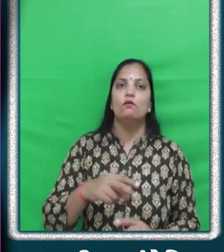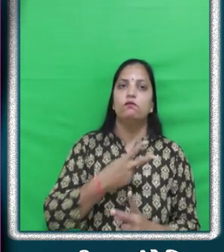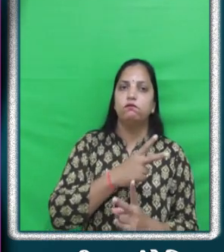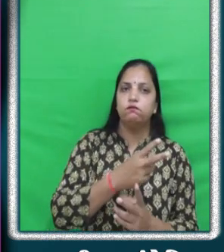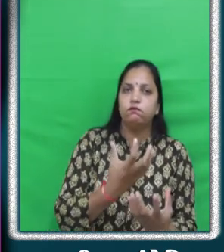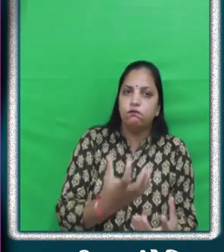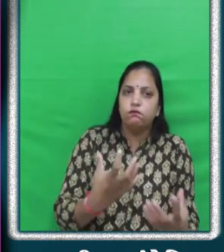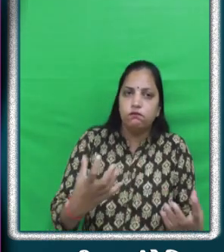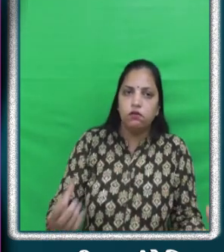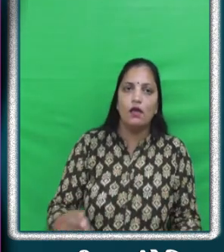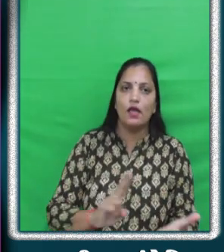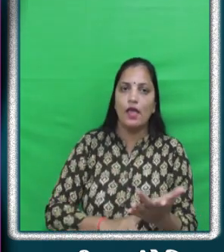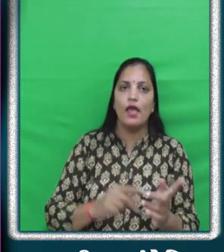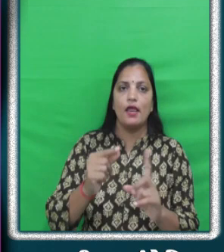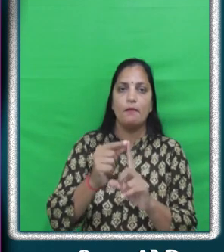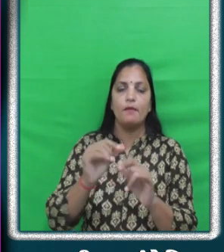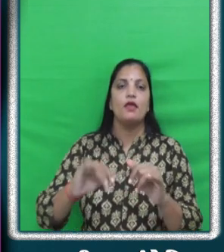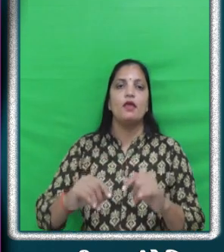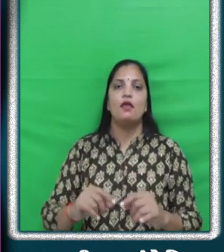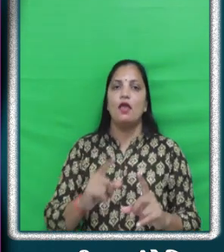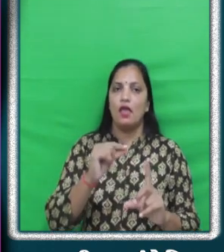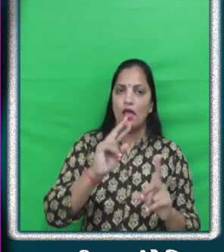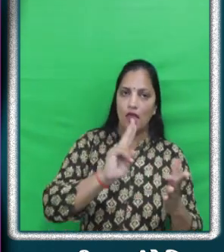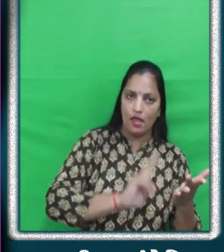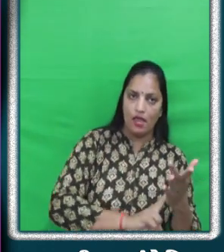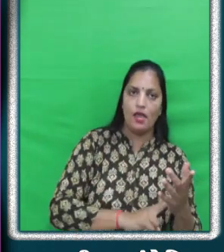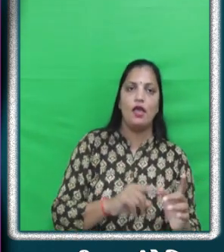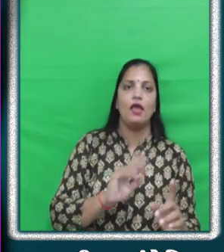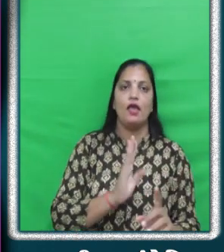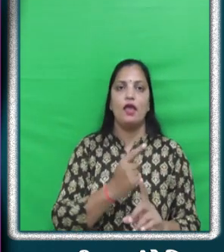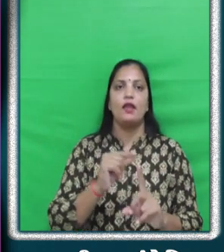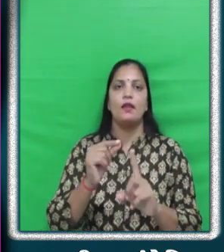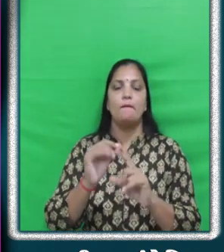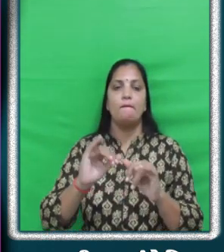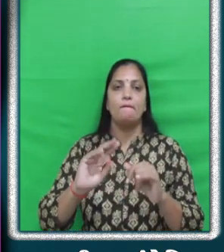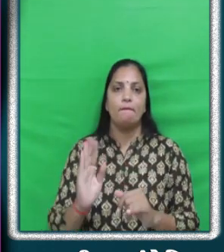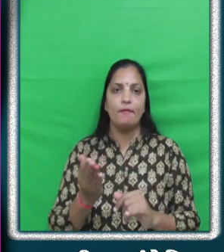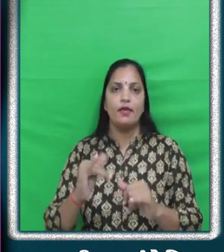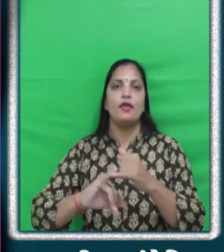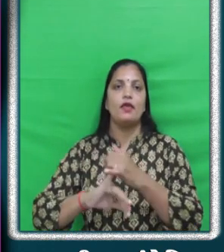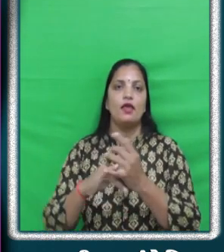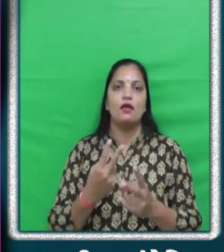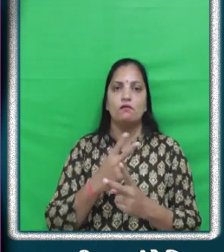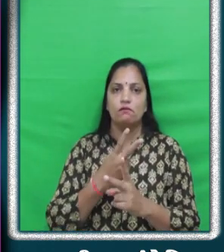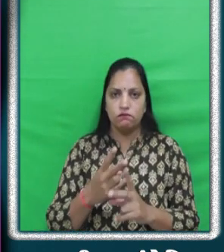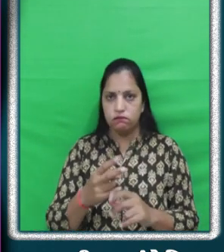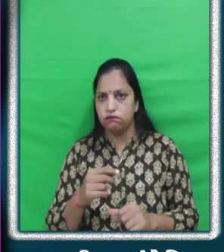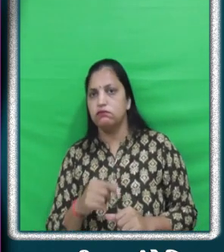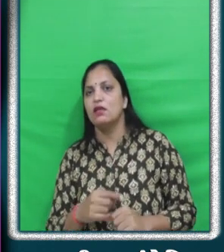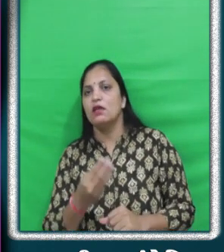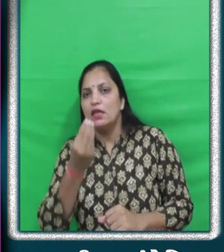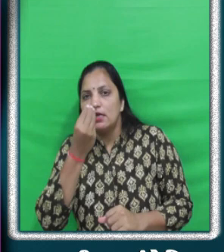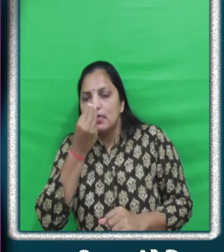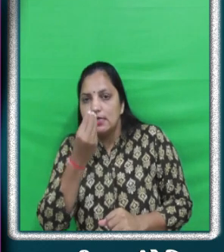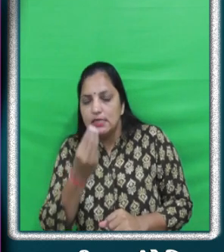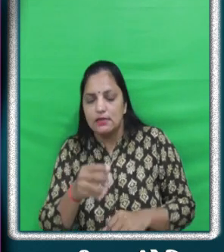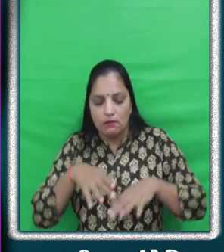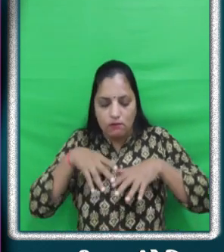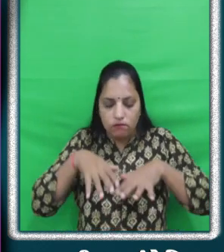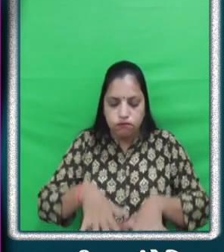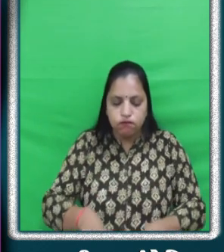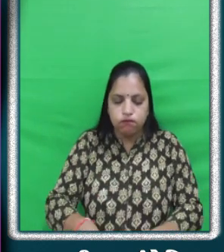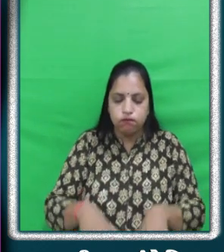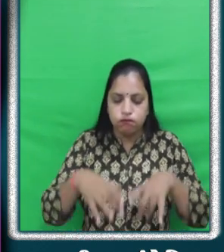ક્ષાર દ્રવ્યો, નાઇટ્રોજન, ફોસ્ફરસ અને સલ્ફર, આ જે વનસ્પતિ જે છે આસાનીથી પ્રસરણ દ્વારા